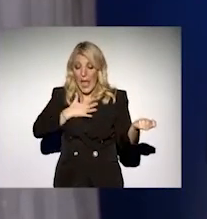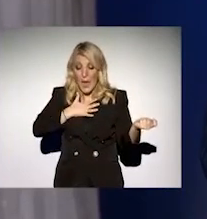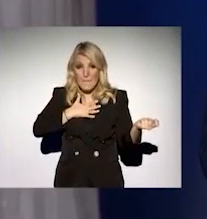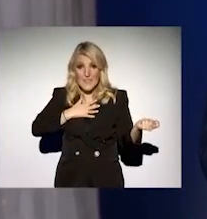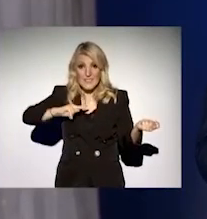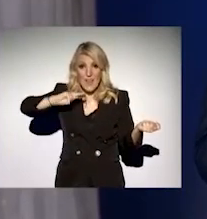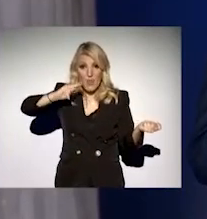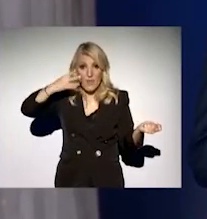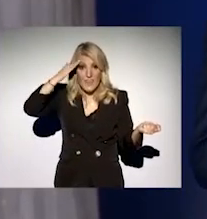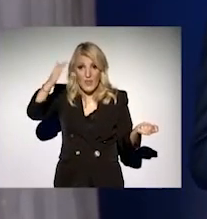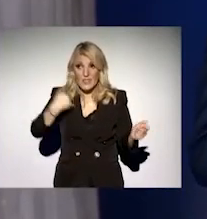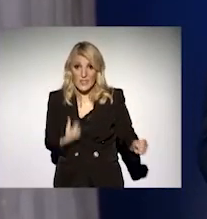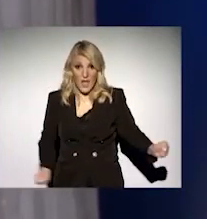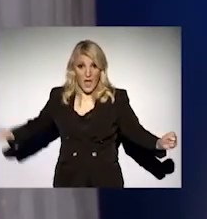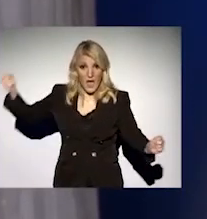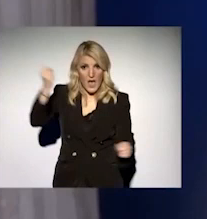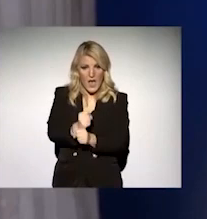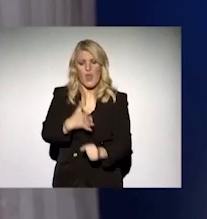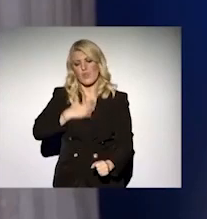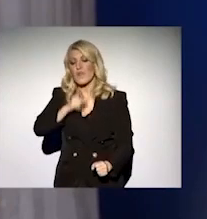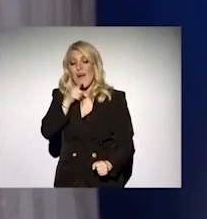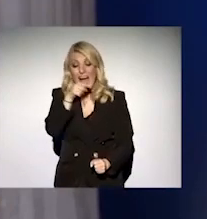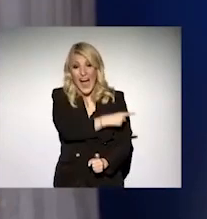άλλο ένα που ήταν η ανθρωποκτονία